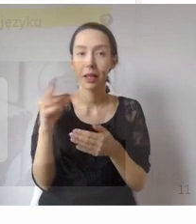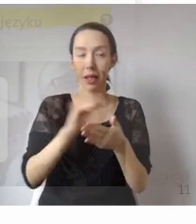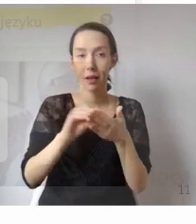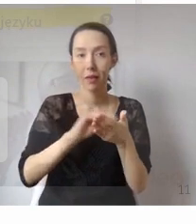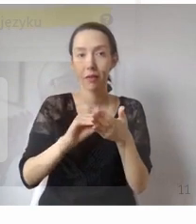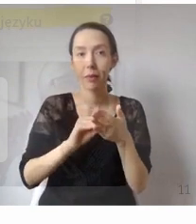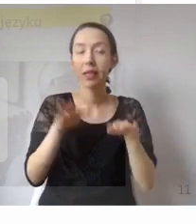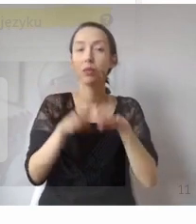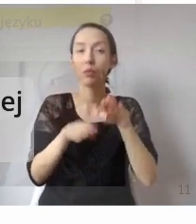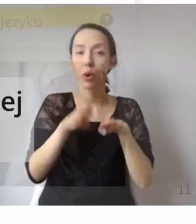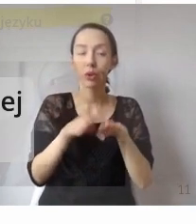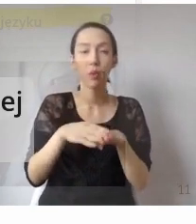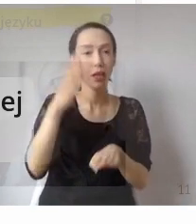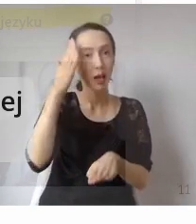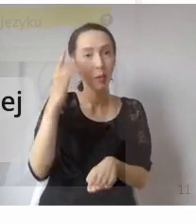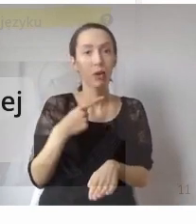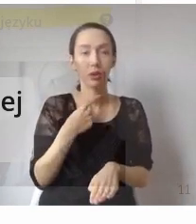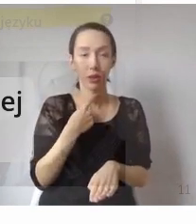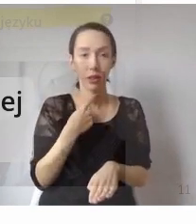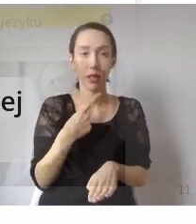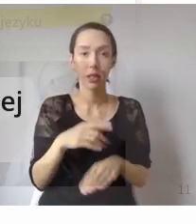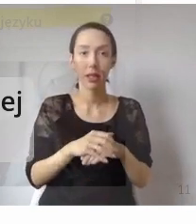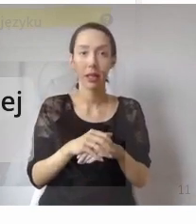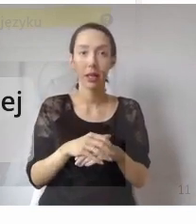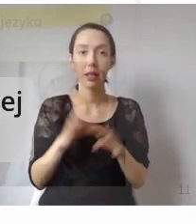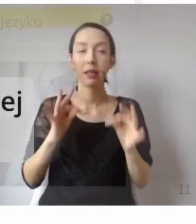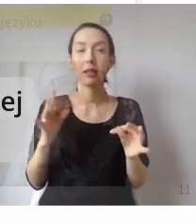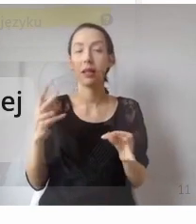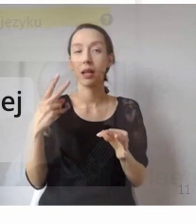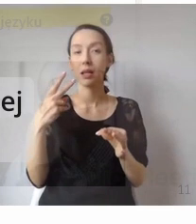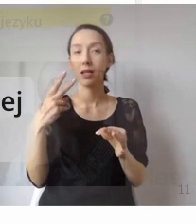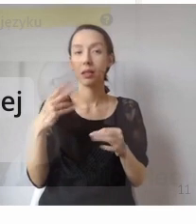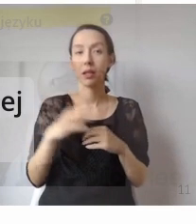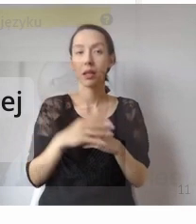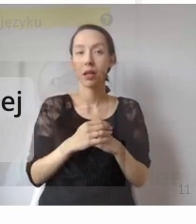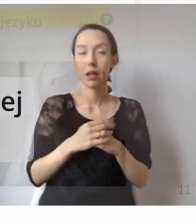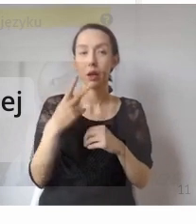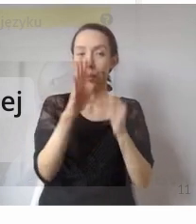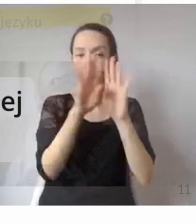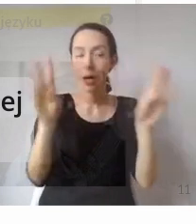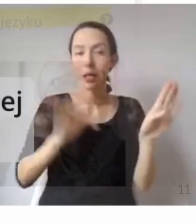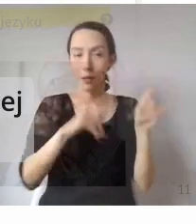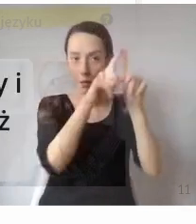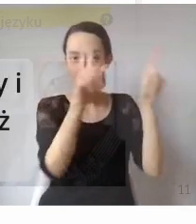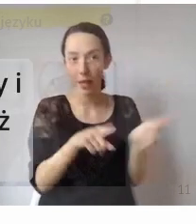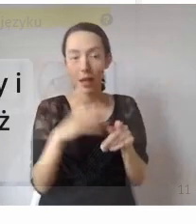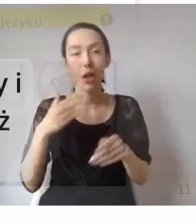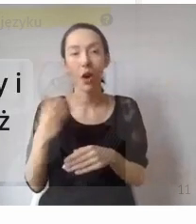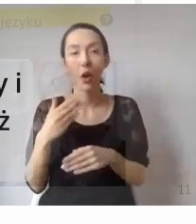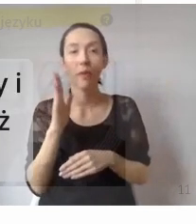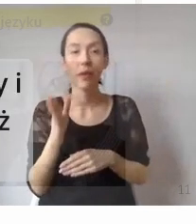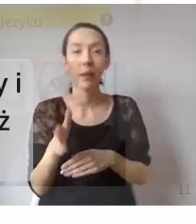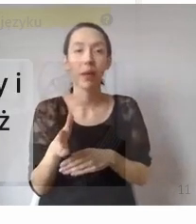znajomości języka obcego. Zaraz udostępnię mój ekran i opowiem, jak to będzie dalej wyglądać. Przejdziemy